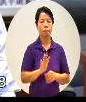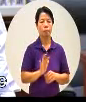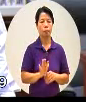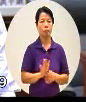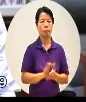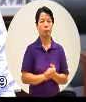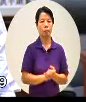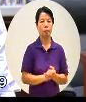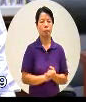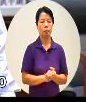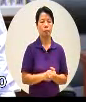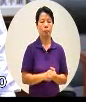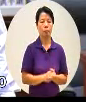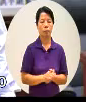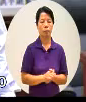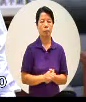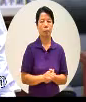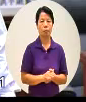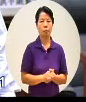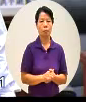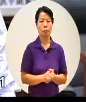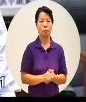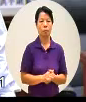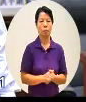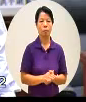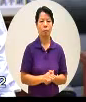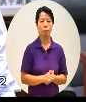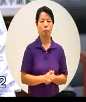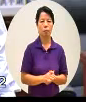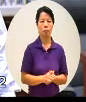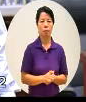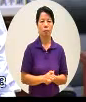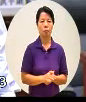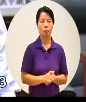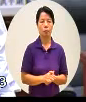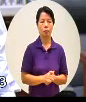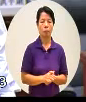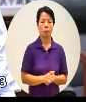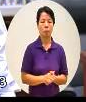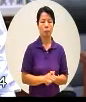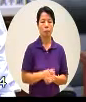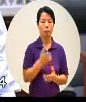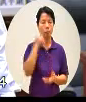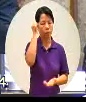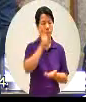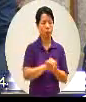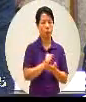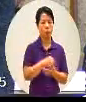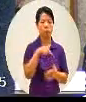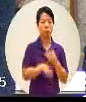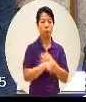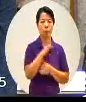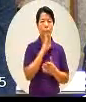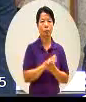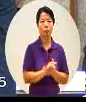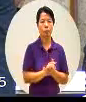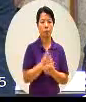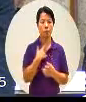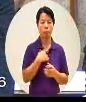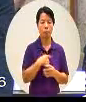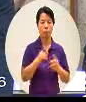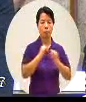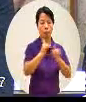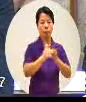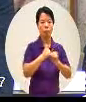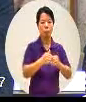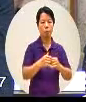吼，我来讲， 卖个讲长言，阮时间足短。 是，印象最深刻，因为在咱在来自民间的朋友吼，